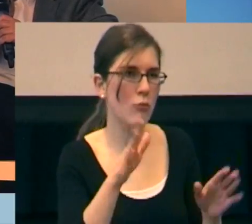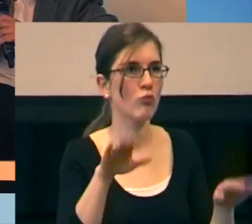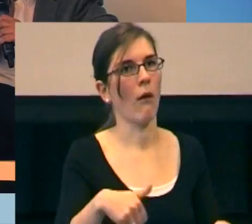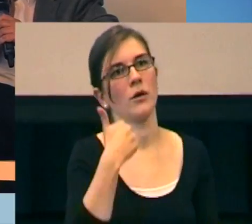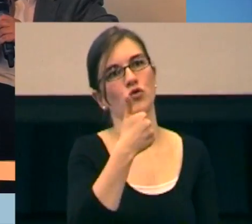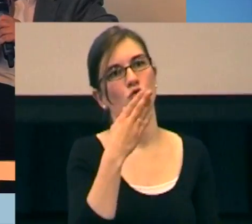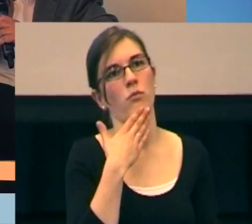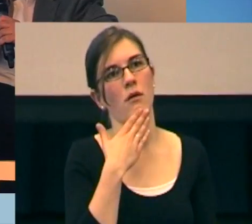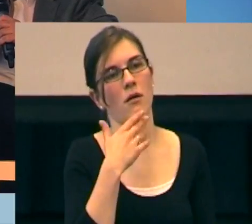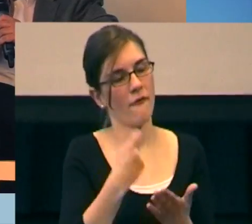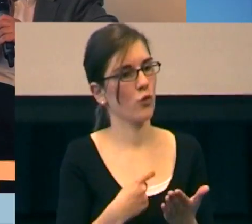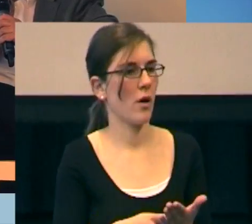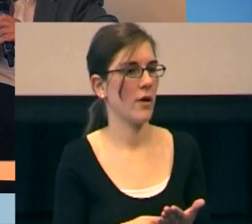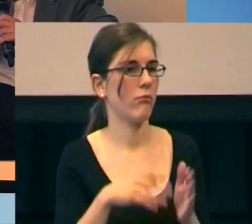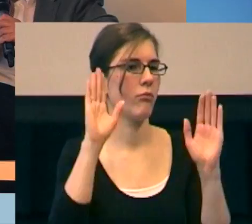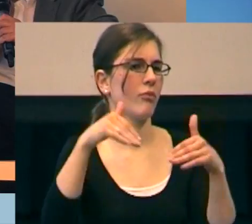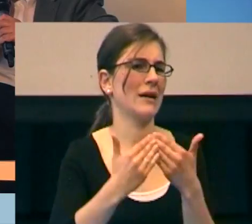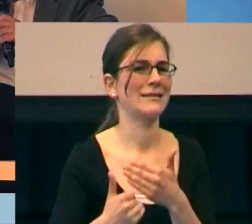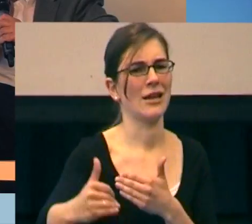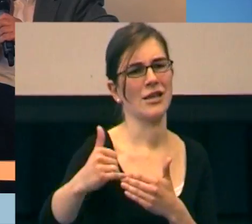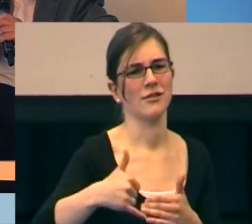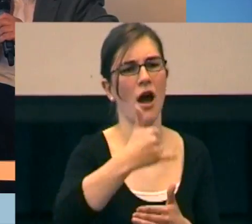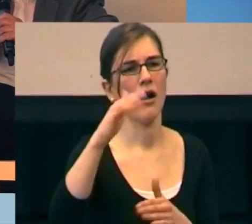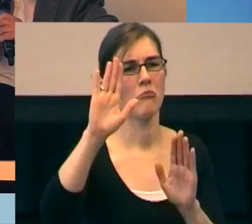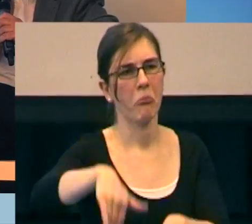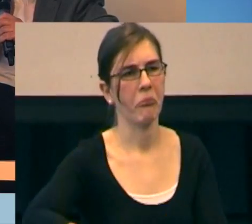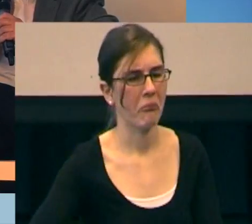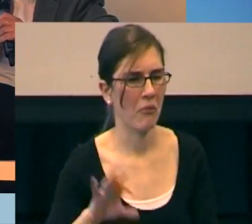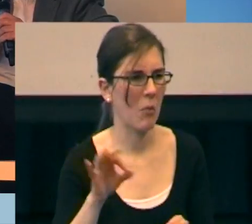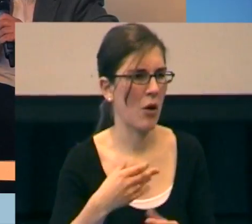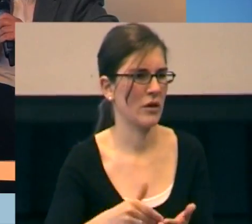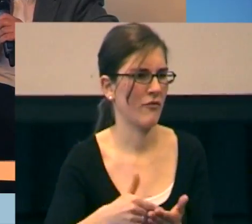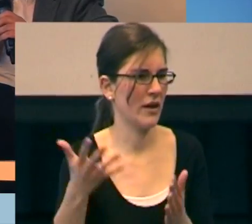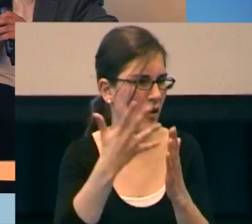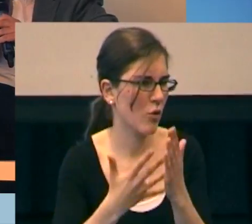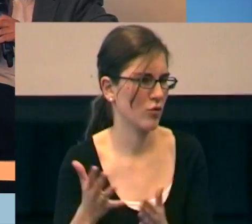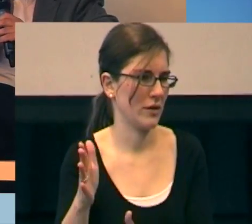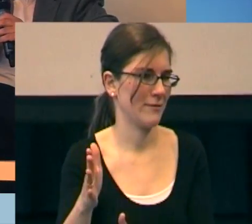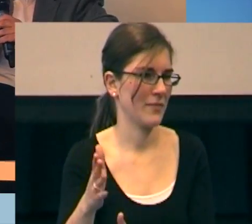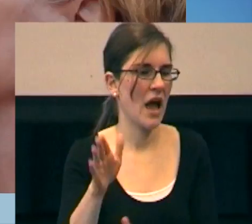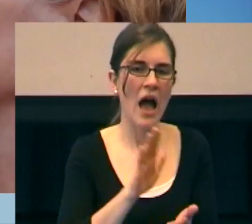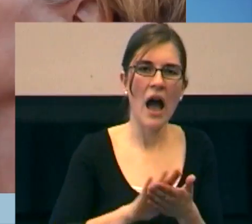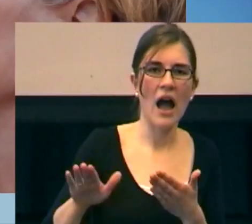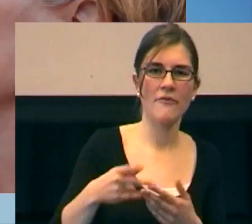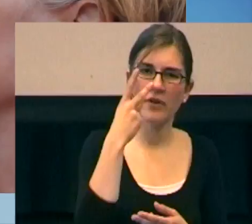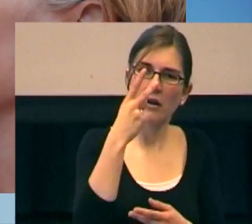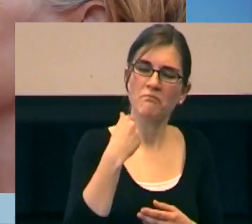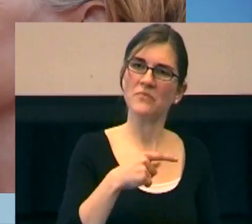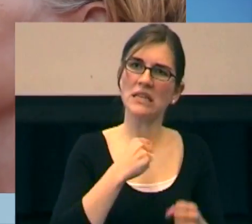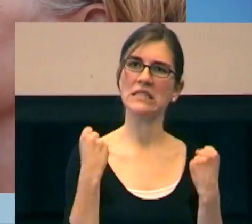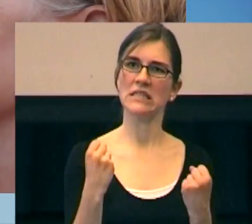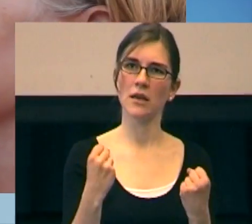Superwert die nächsten paar Jahre passiert nichts damit man einfach weiß in welcher Risikogruppe landet